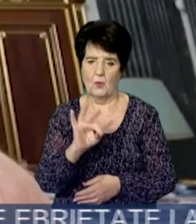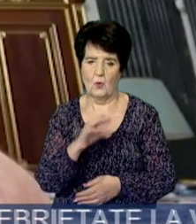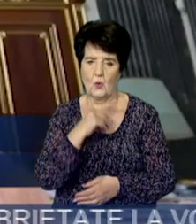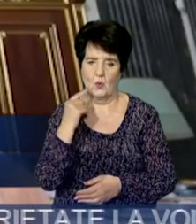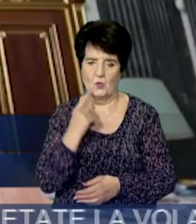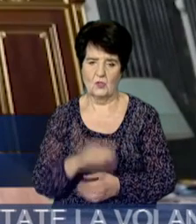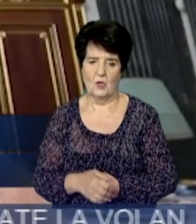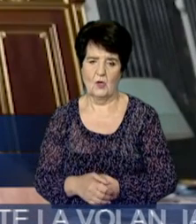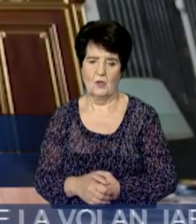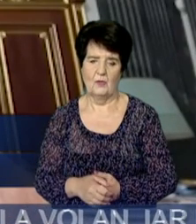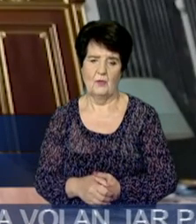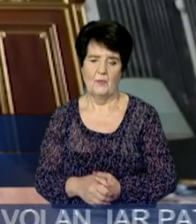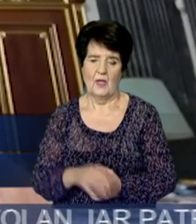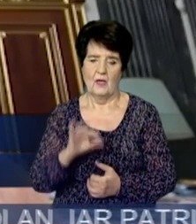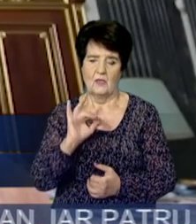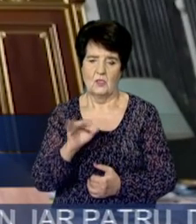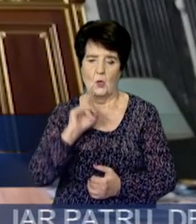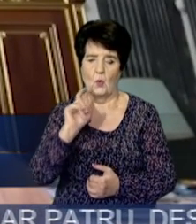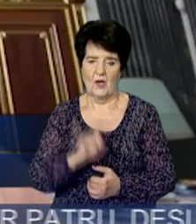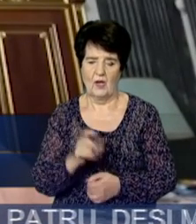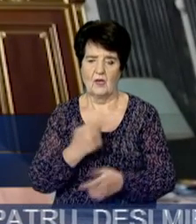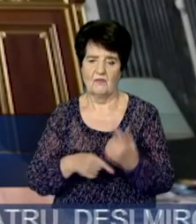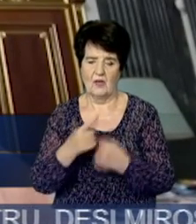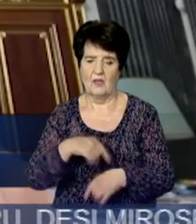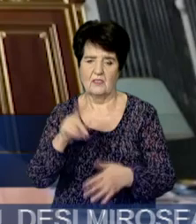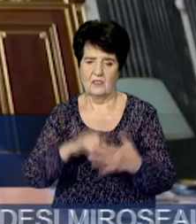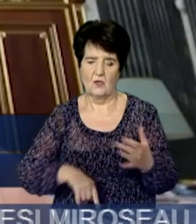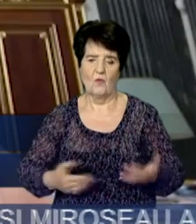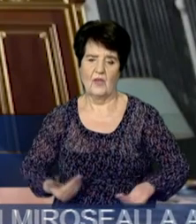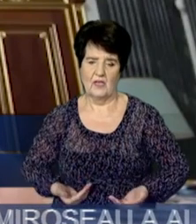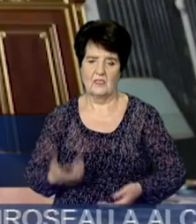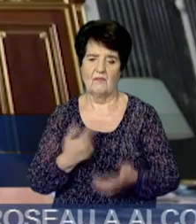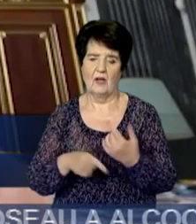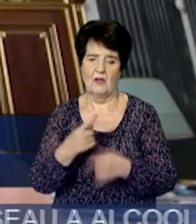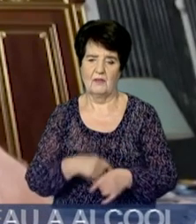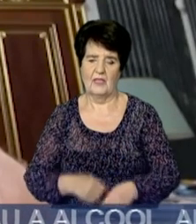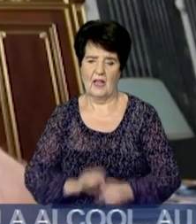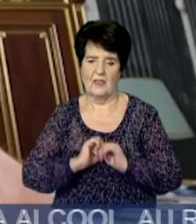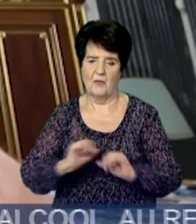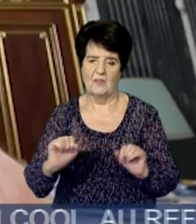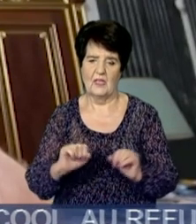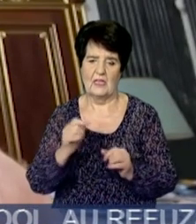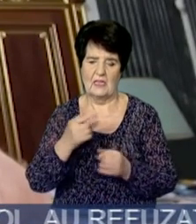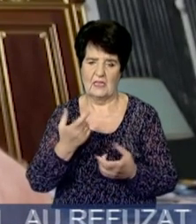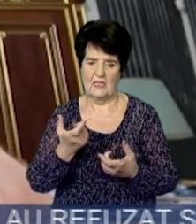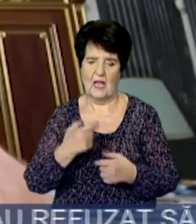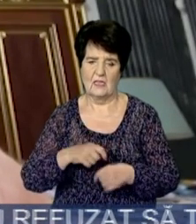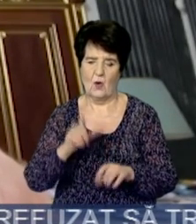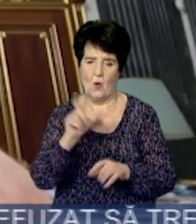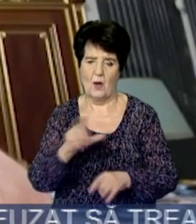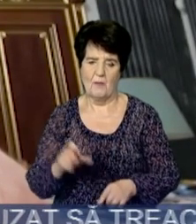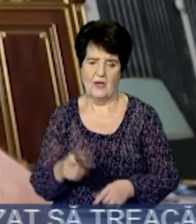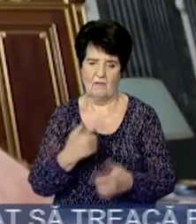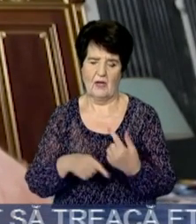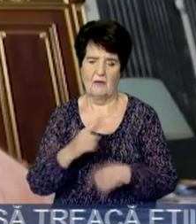A Ucraina? Poverneți. Și Ucraina va reveni, sigur, viața va reveni, demnitatea oamenilor din Donbas va reveni, abilitatea